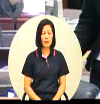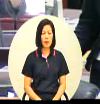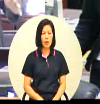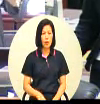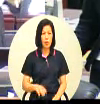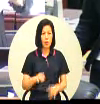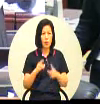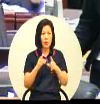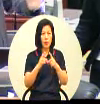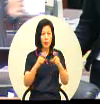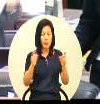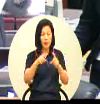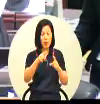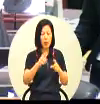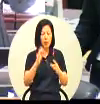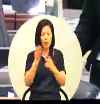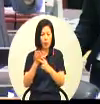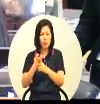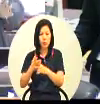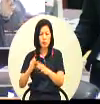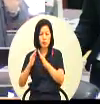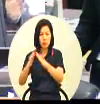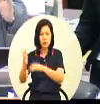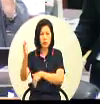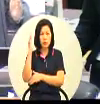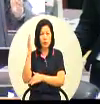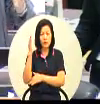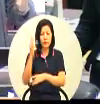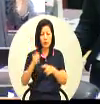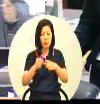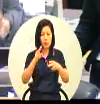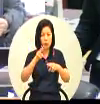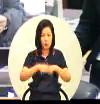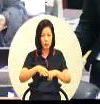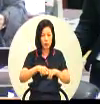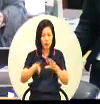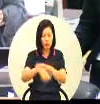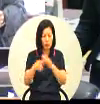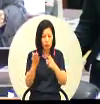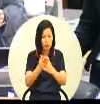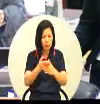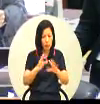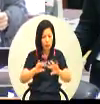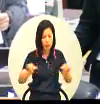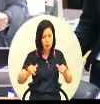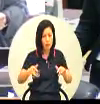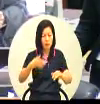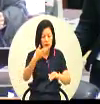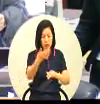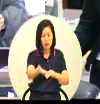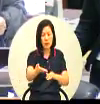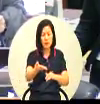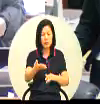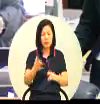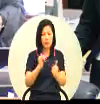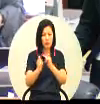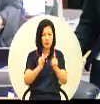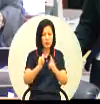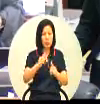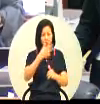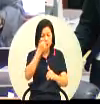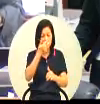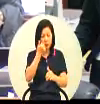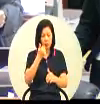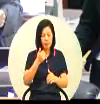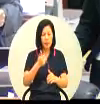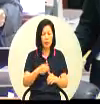政府在那里有一个公共空间的土地啊，可以让市民更方便啊，这